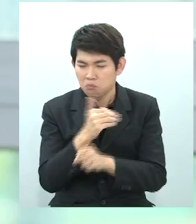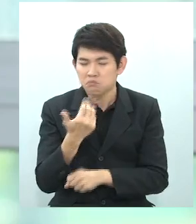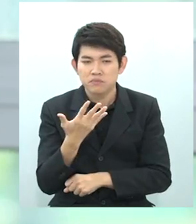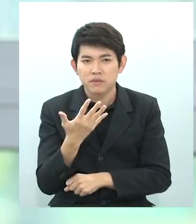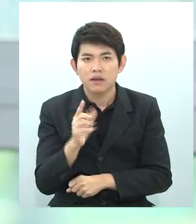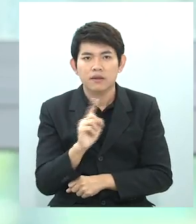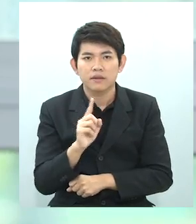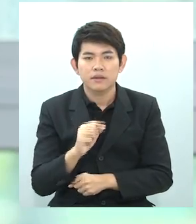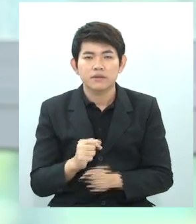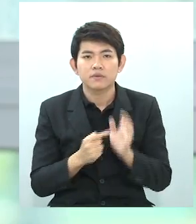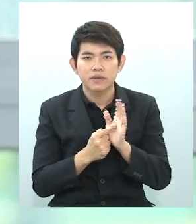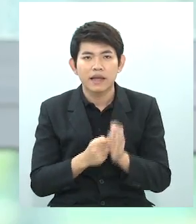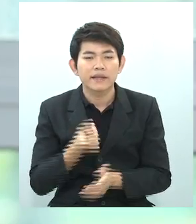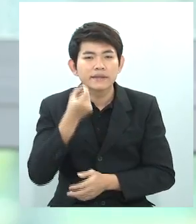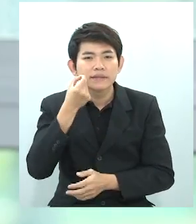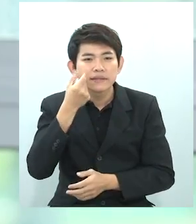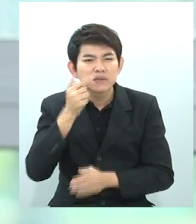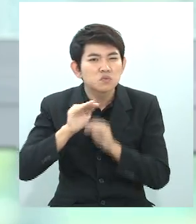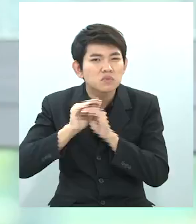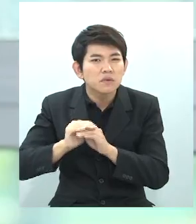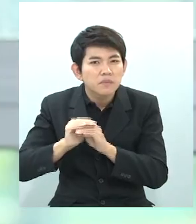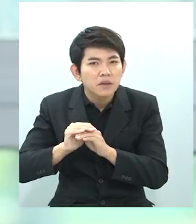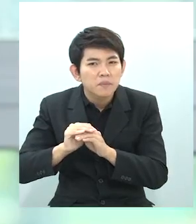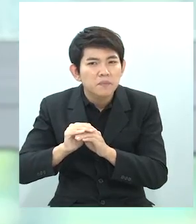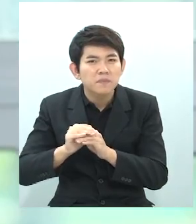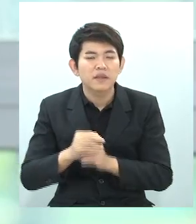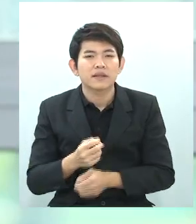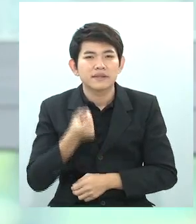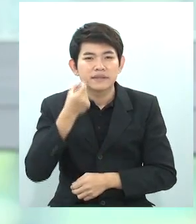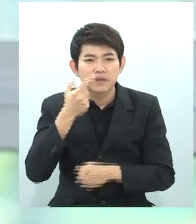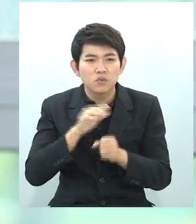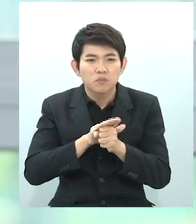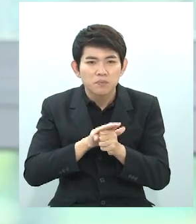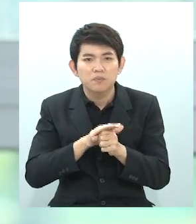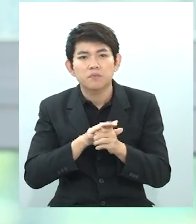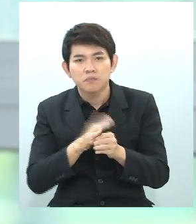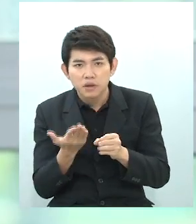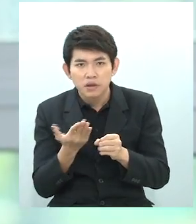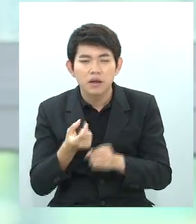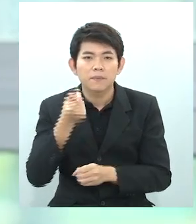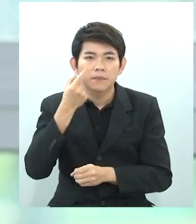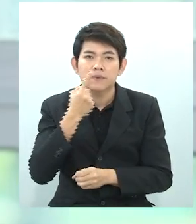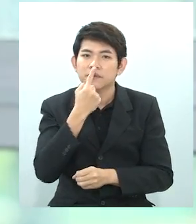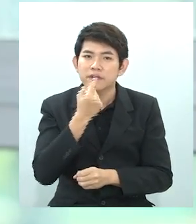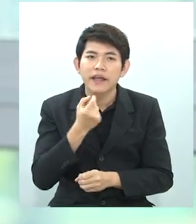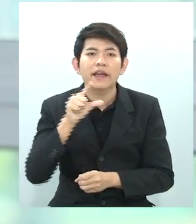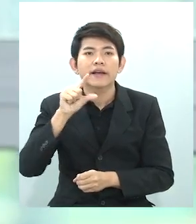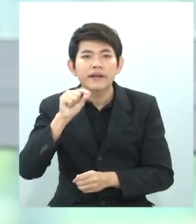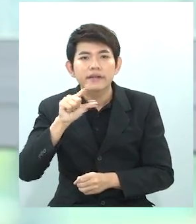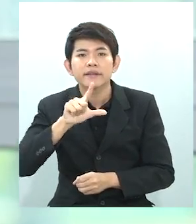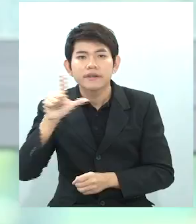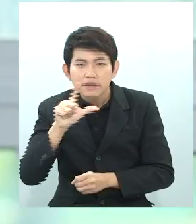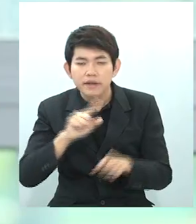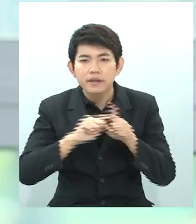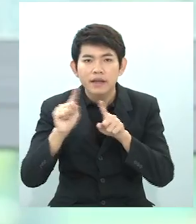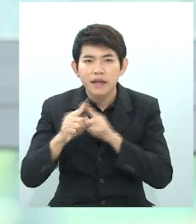จะมีเรื่องของโคมิโดนคือสิวอุดตันใช่ไหมคะหัวเปิดหัวปิดตุ่มอักเสบเล็กตุ่มหนองมักจะสังเกตดูคนที่เป็นมักจ